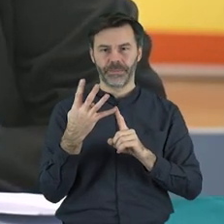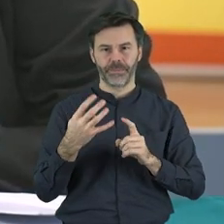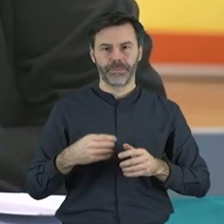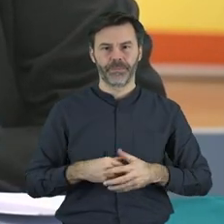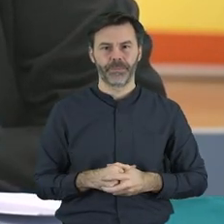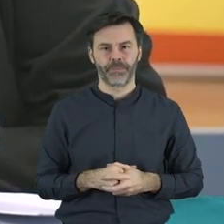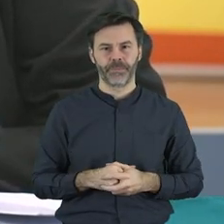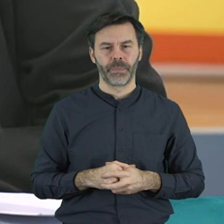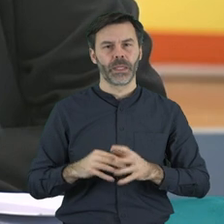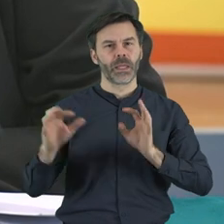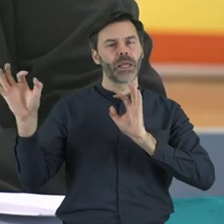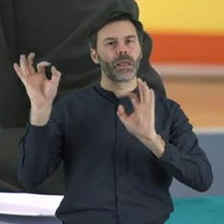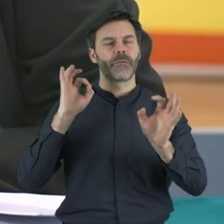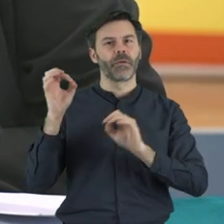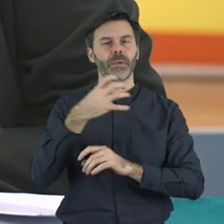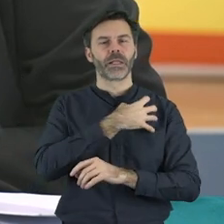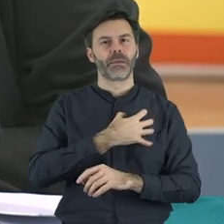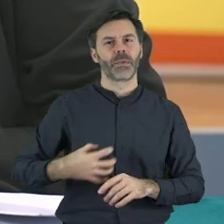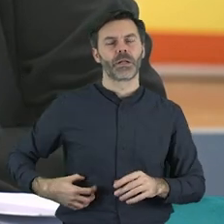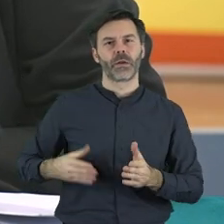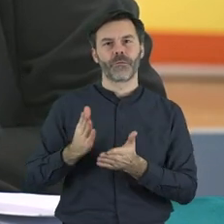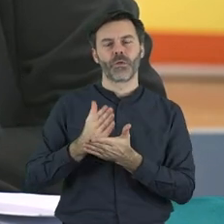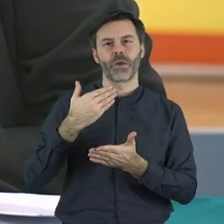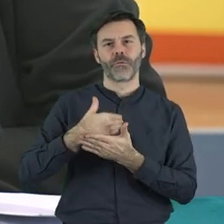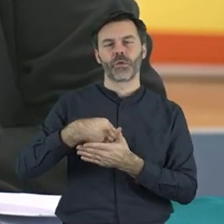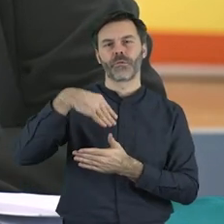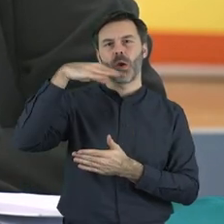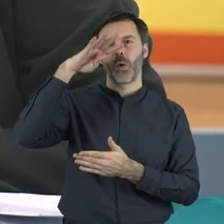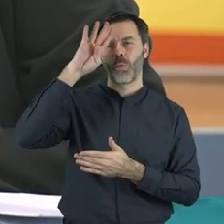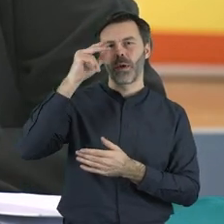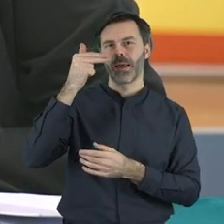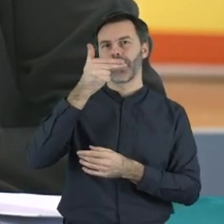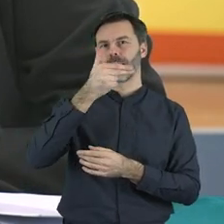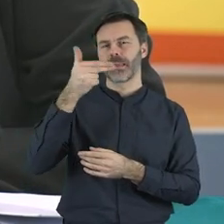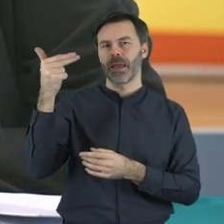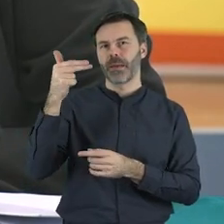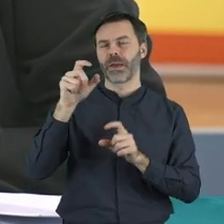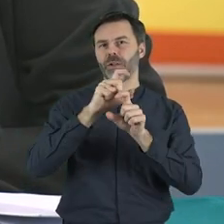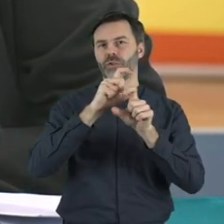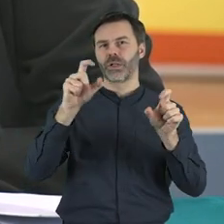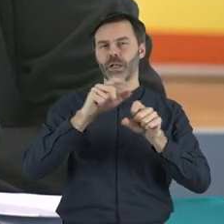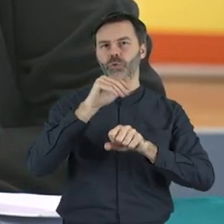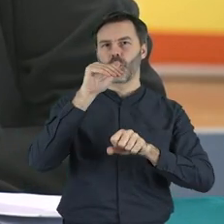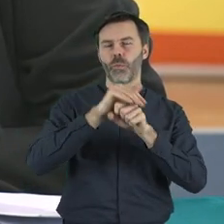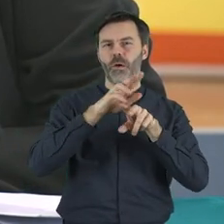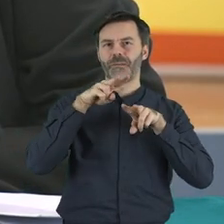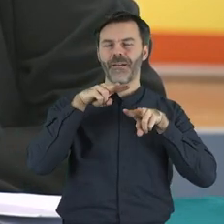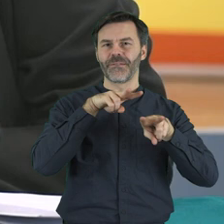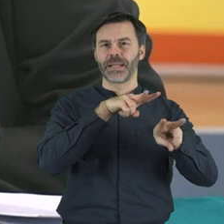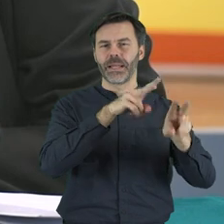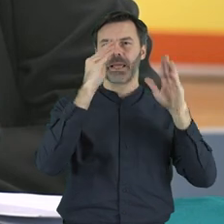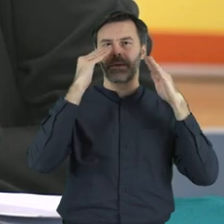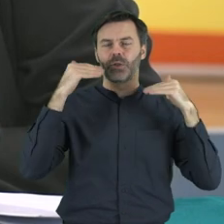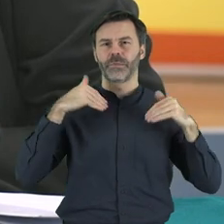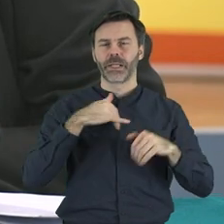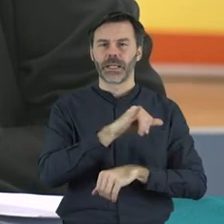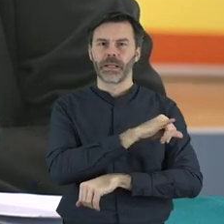Łódzkiego na temat czasu trwania umowy najmu Szpitala Wojewódzkiego imienia prymasa kardynała Stefana